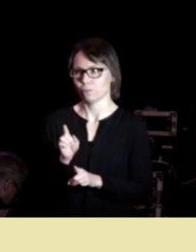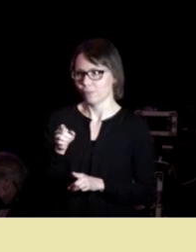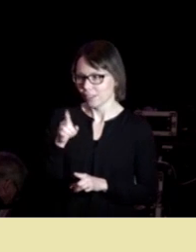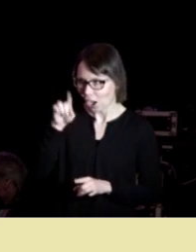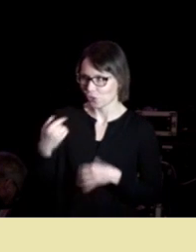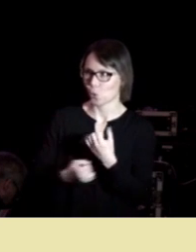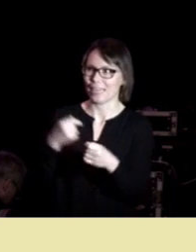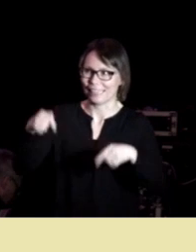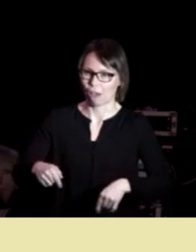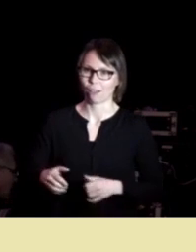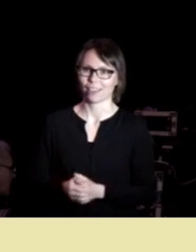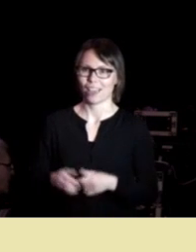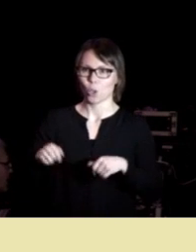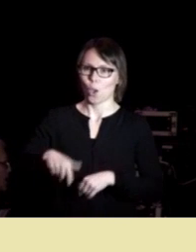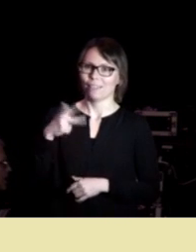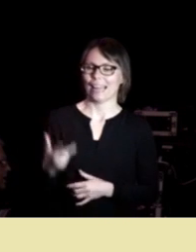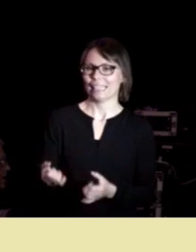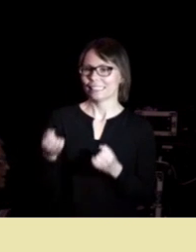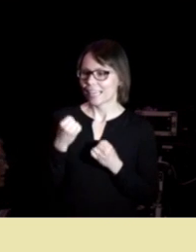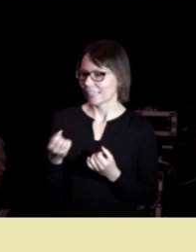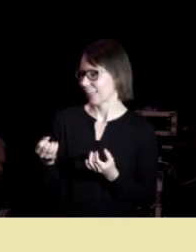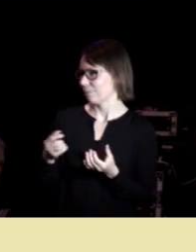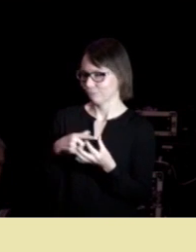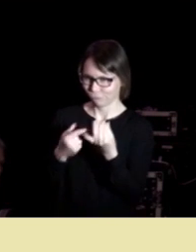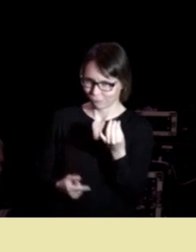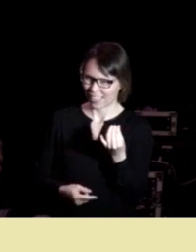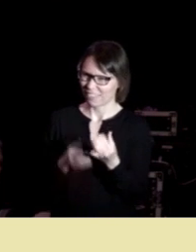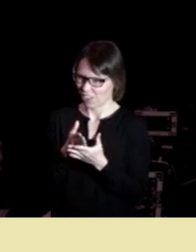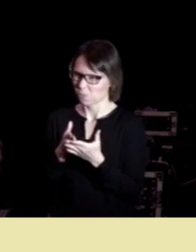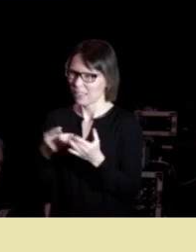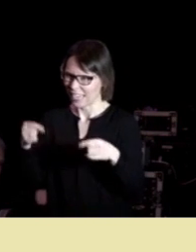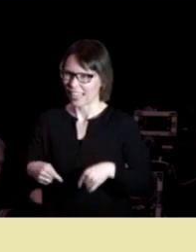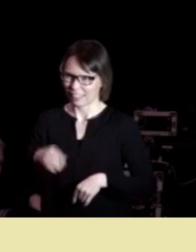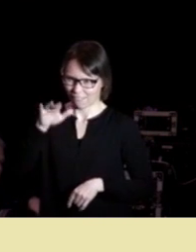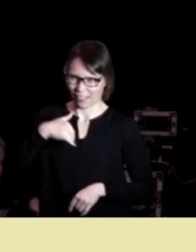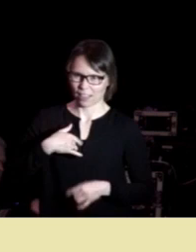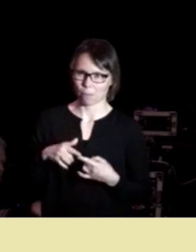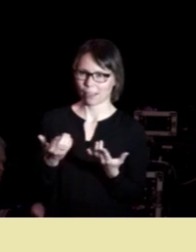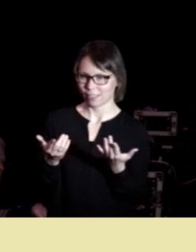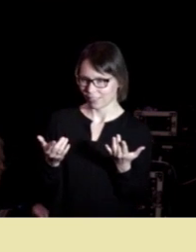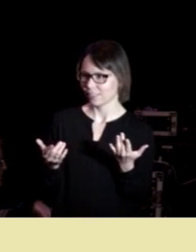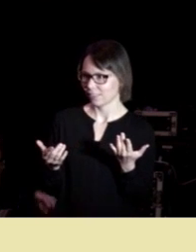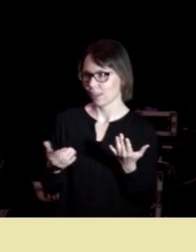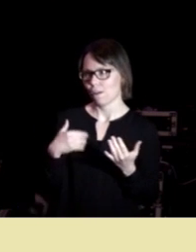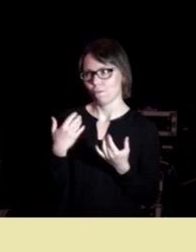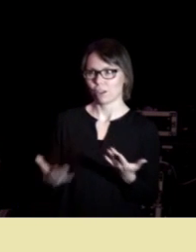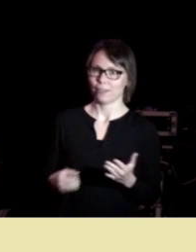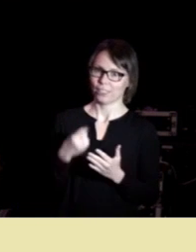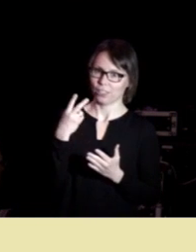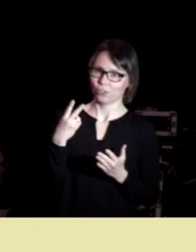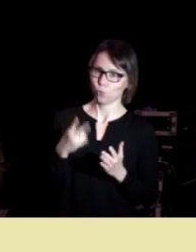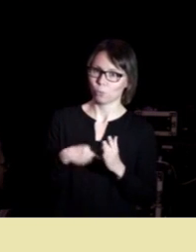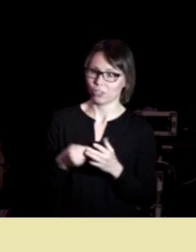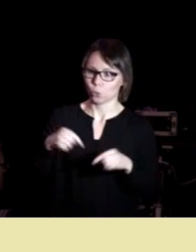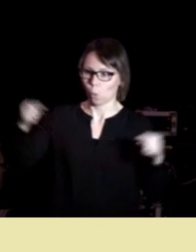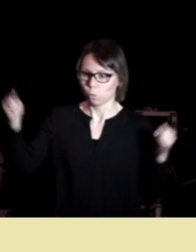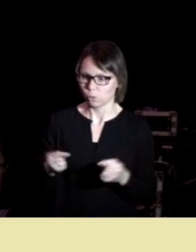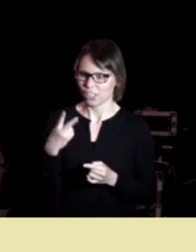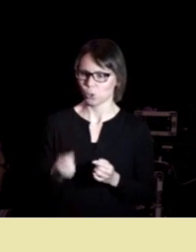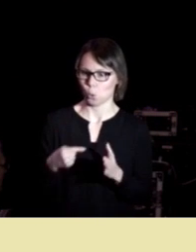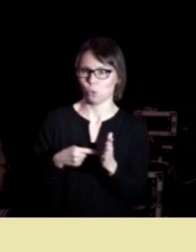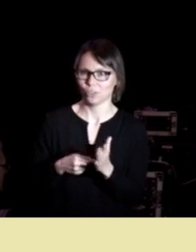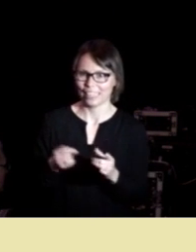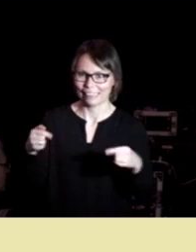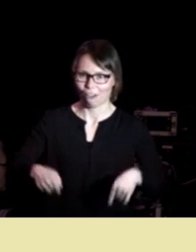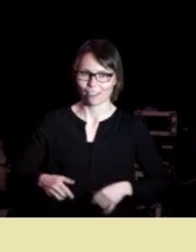øyeblikk. Jeg skal nå komme med tre sterke inntrykk. Det blir litt fragmentert dette her, men jeg pleier vanligvis å holde på i 2 timer. Jeg skal klare meg med 20 minutter i